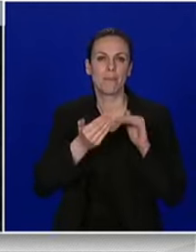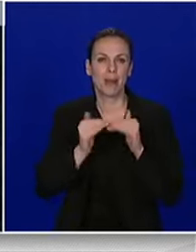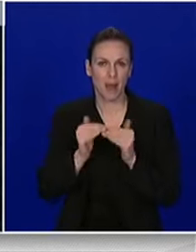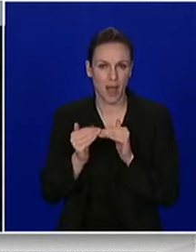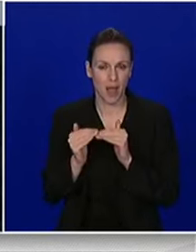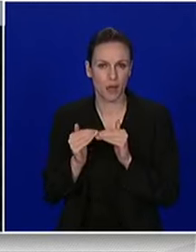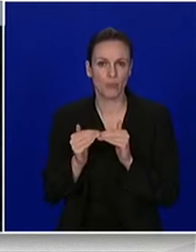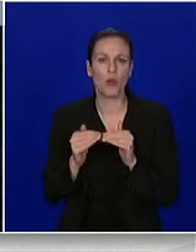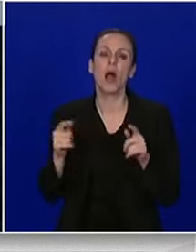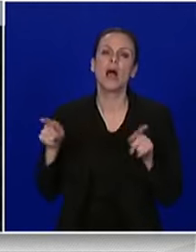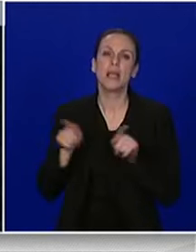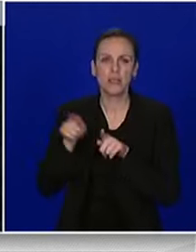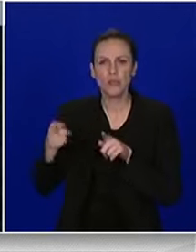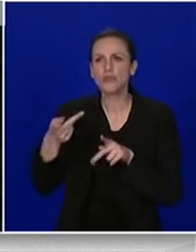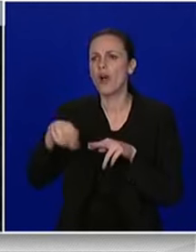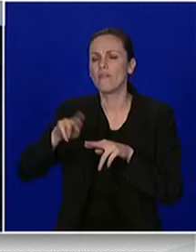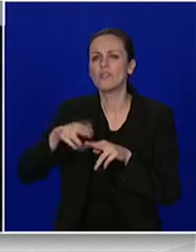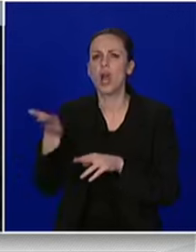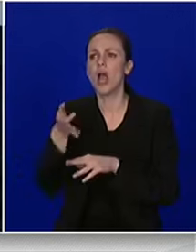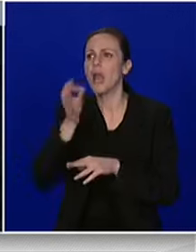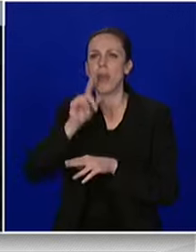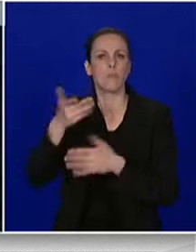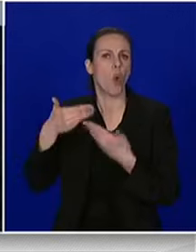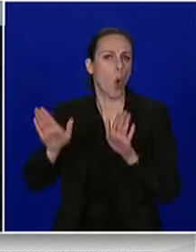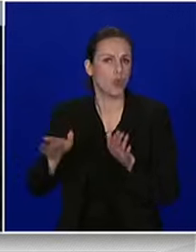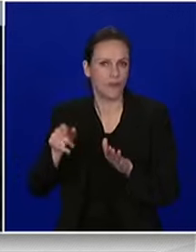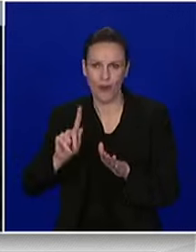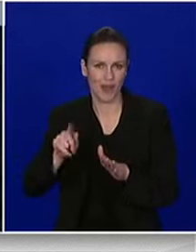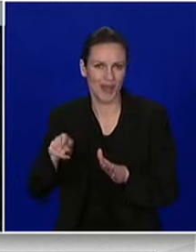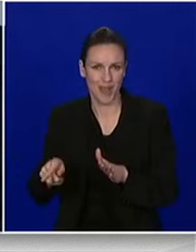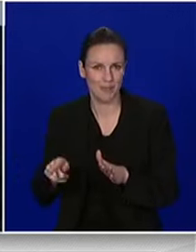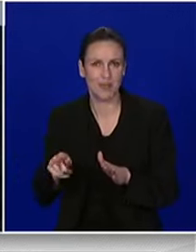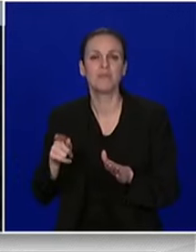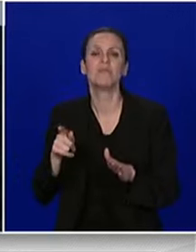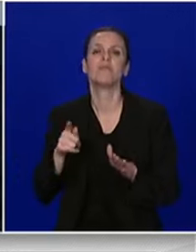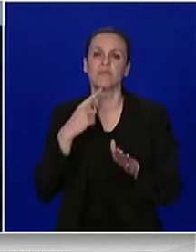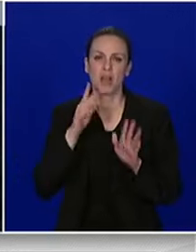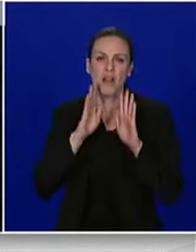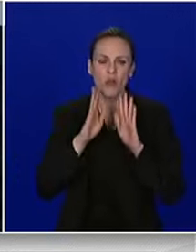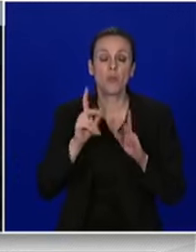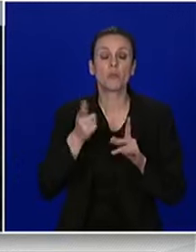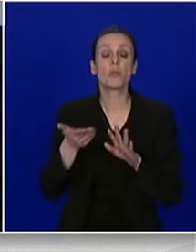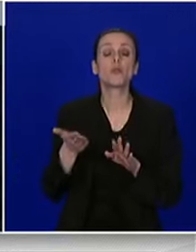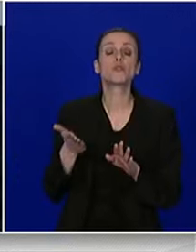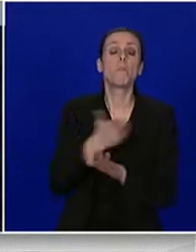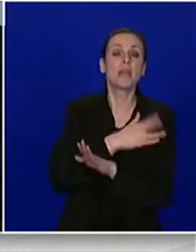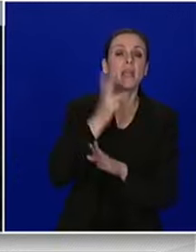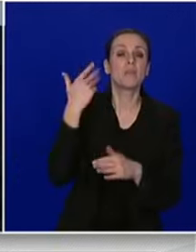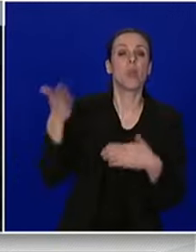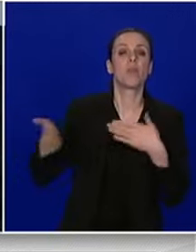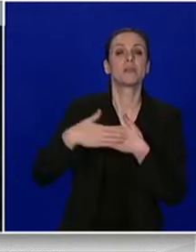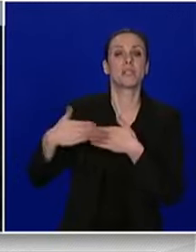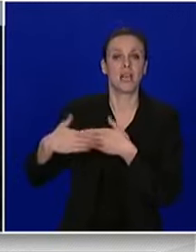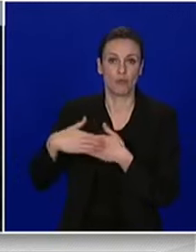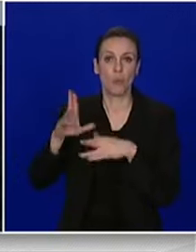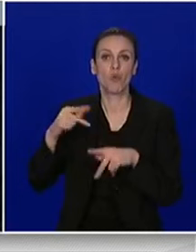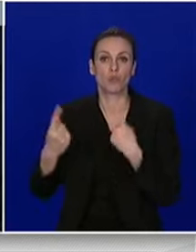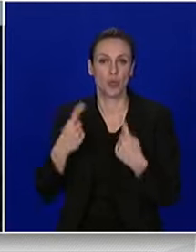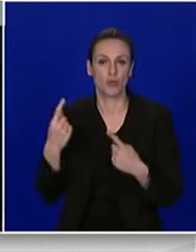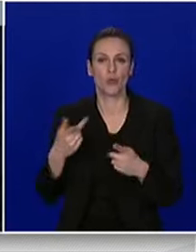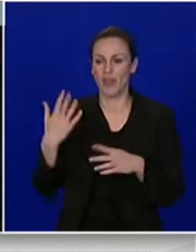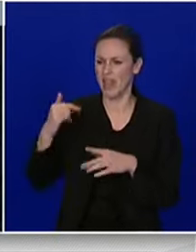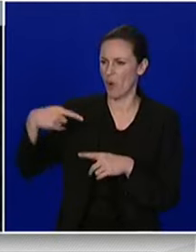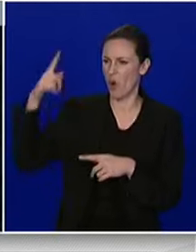o ugostiteljstvu, ne bi bilo otvoreno, kao što bi bilo zatvoreno puno ranije nego što je bilo na jesen